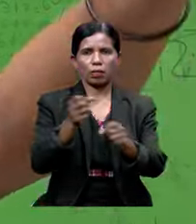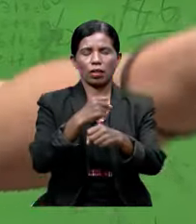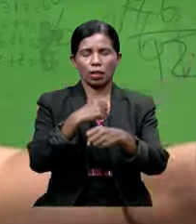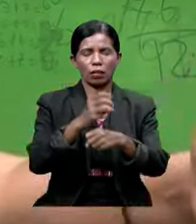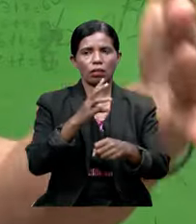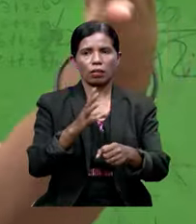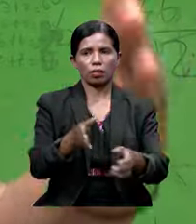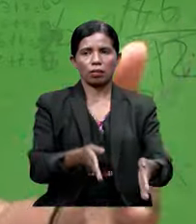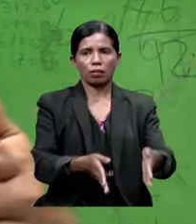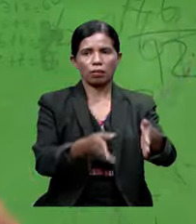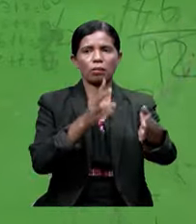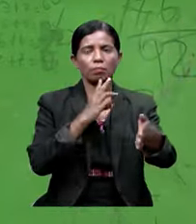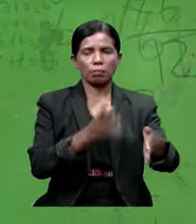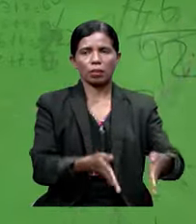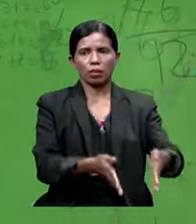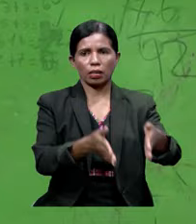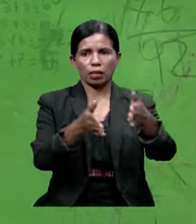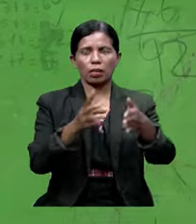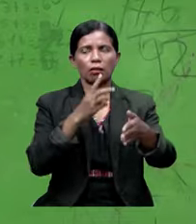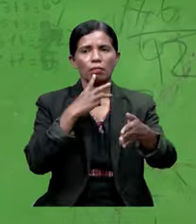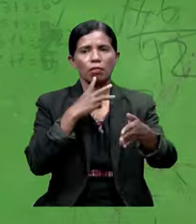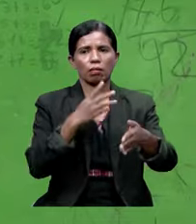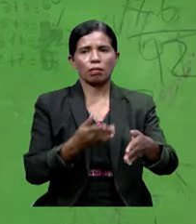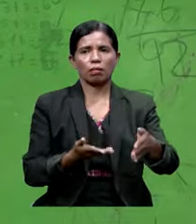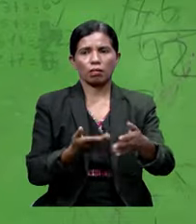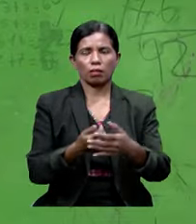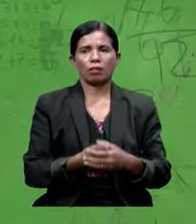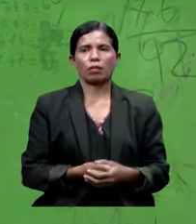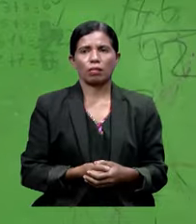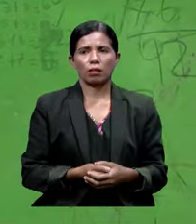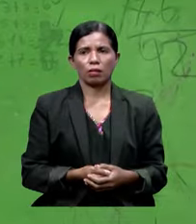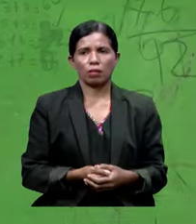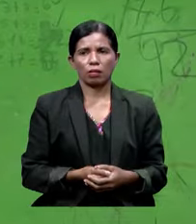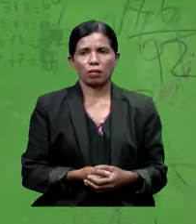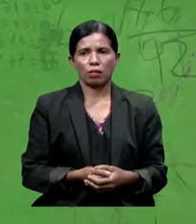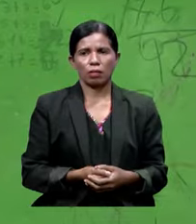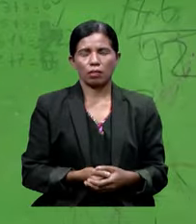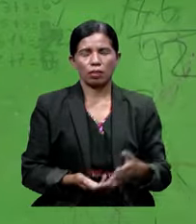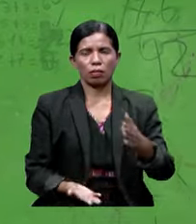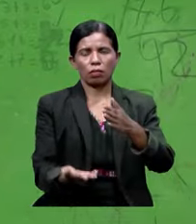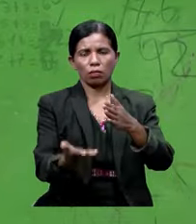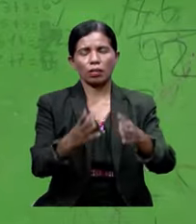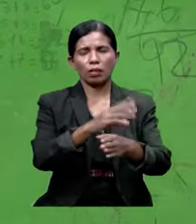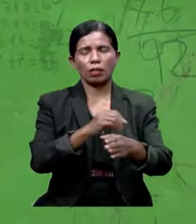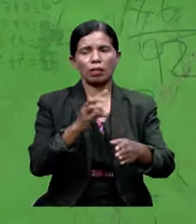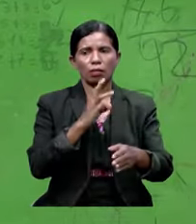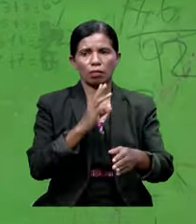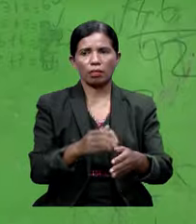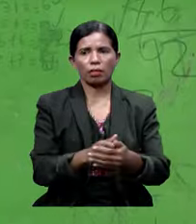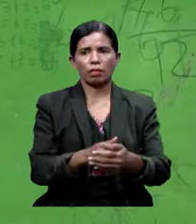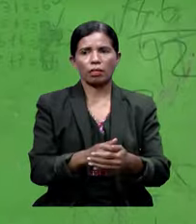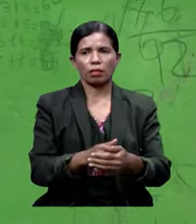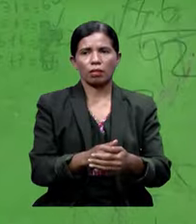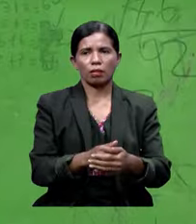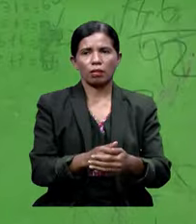mah huri tahu hal besi hasan ini mah huri be huri mai hasan okos ne, makin dah kendala pun. Mai suruh ne iya okos ne, hasan be fatu gih okos